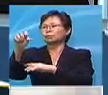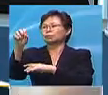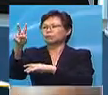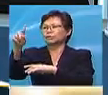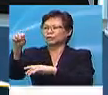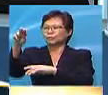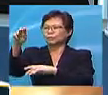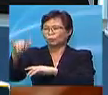parlimen.rtm.gov.m